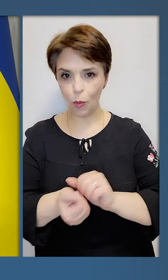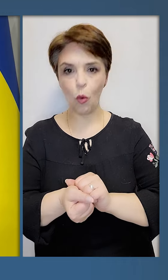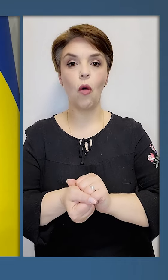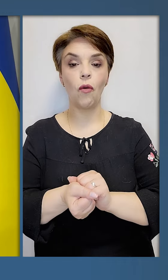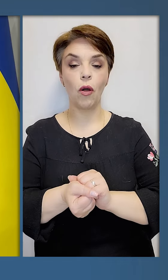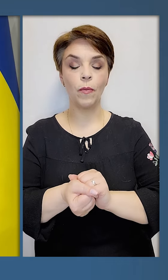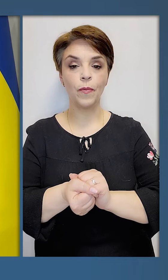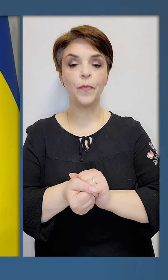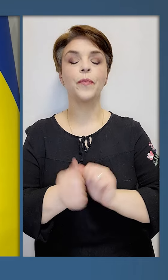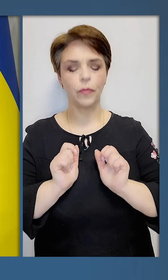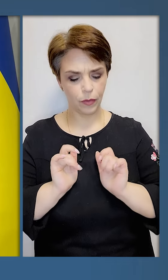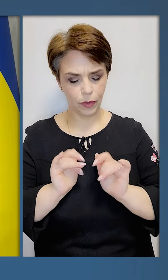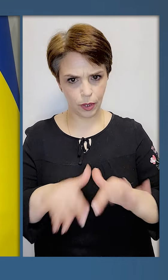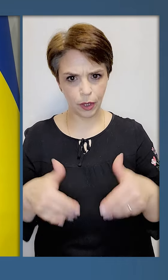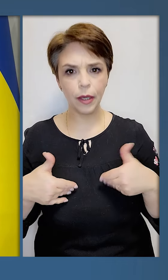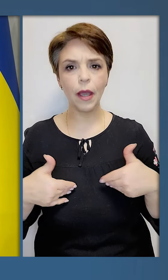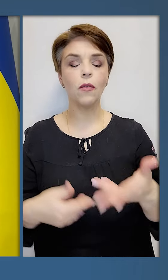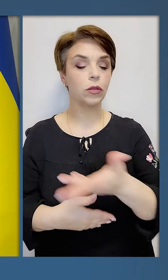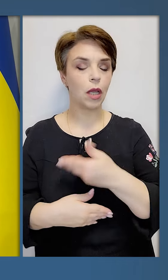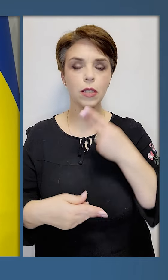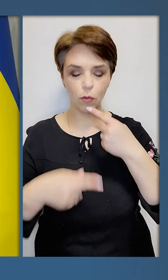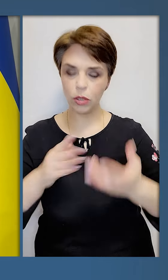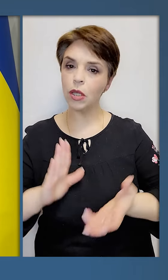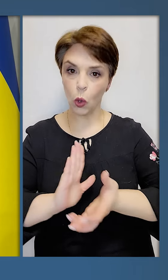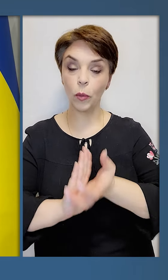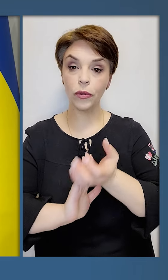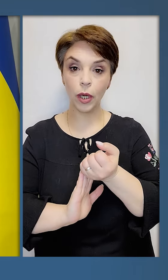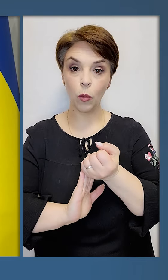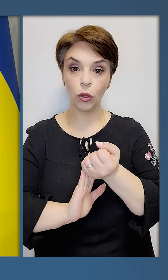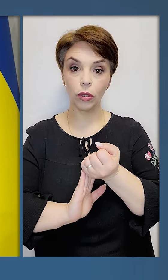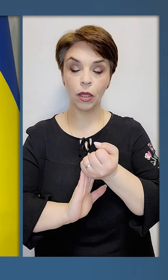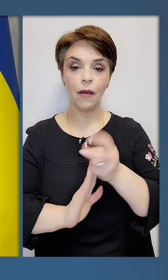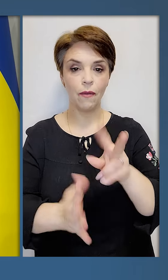принципово, дієво нас постійно підтримуєте